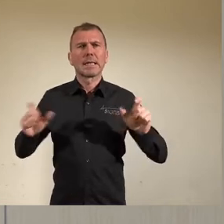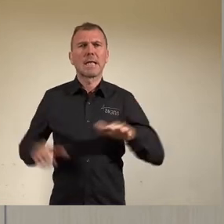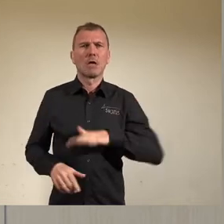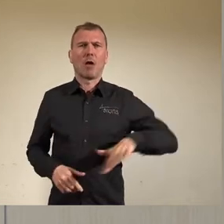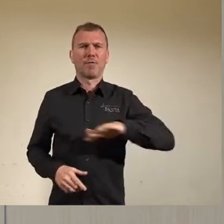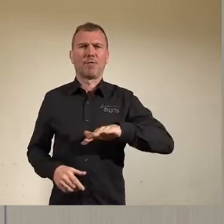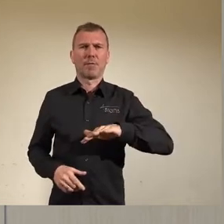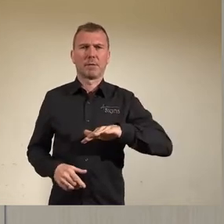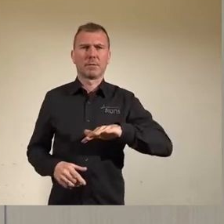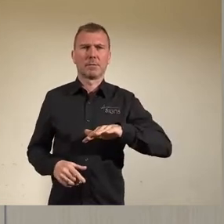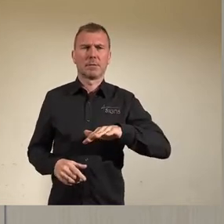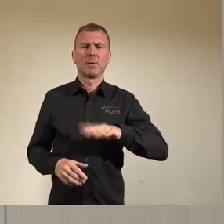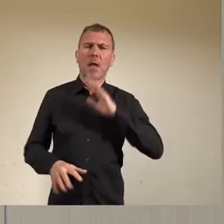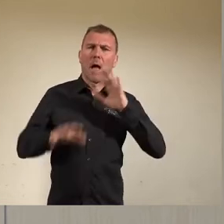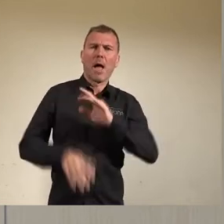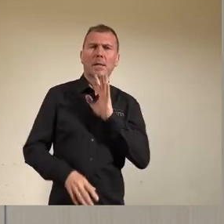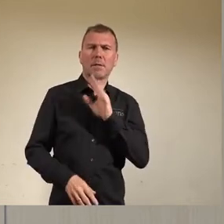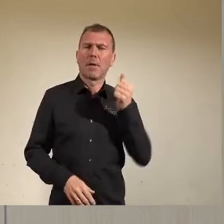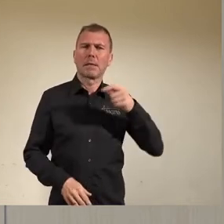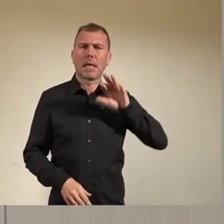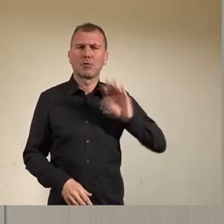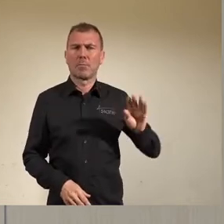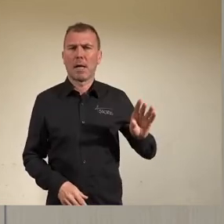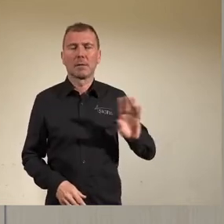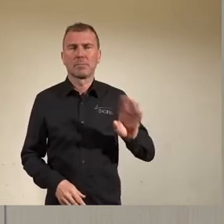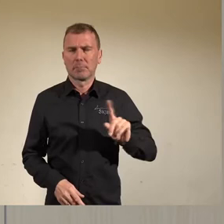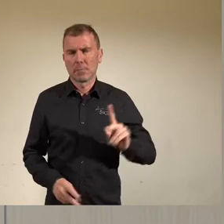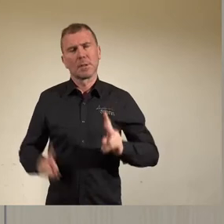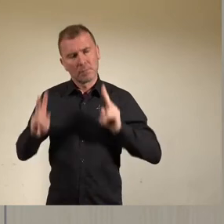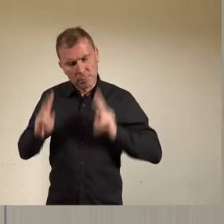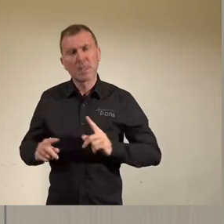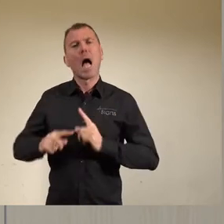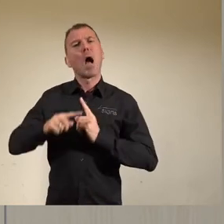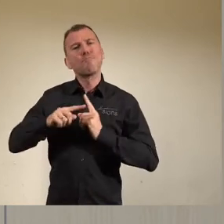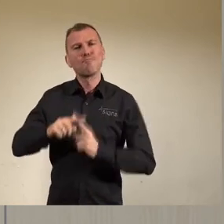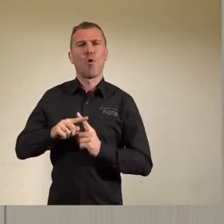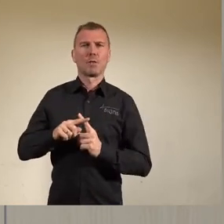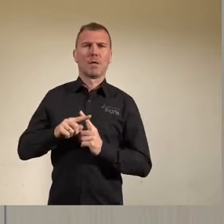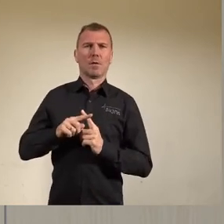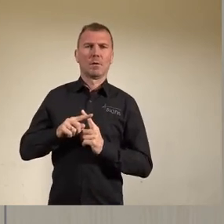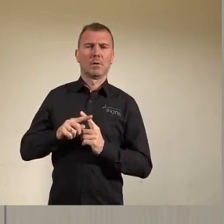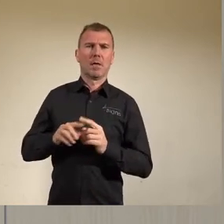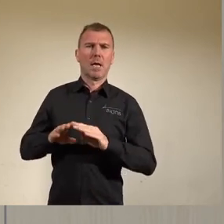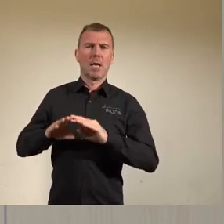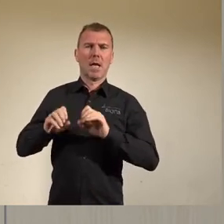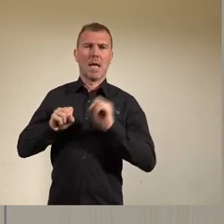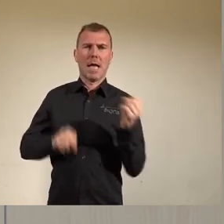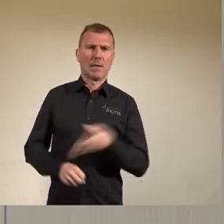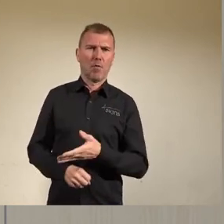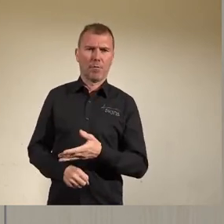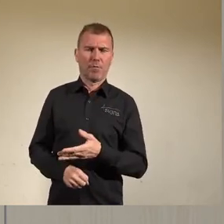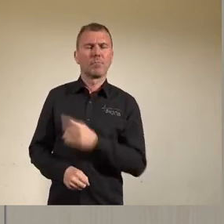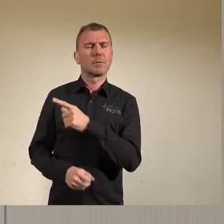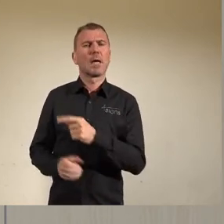Gegensatz zu dem Gehetze des Herrn Genschmer, eine positive Zäsur. Es ist ein Signal in einer